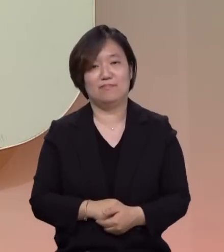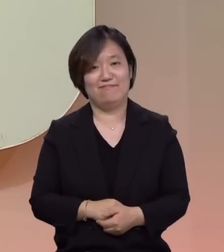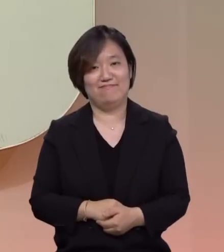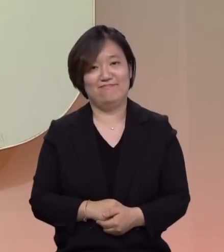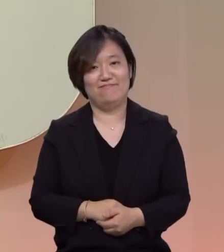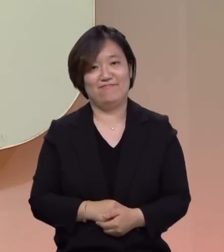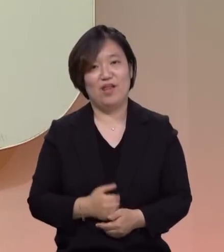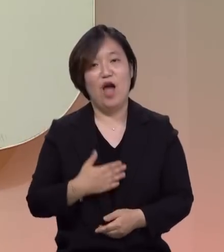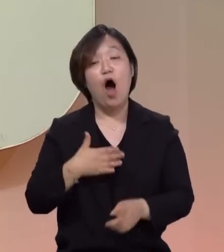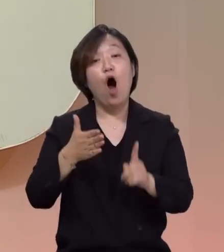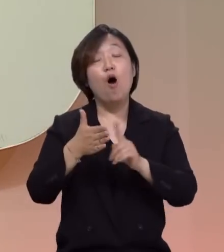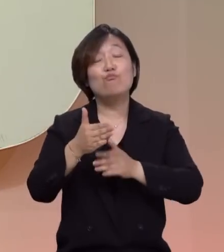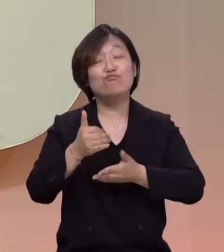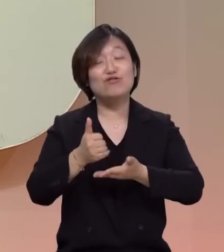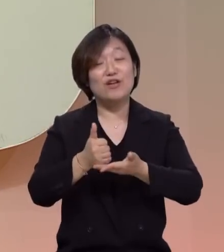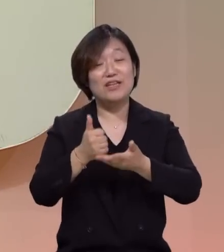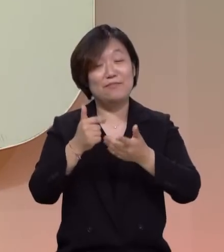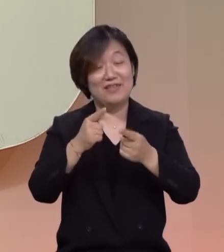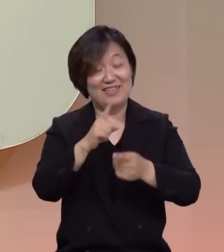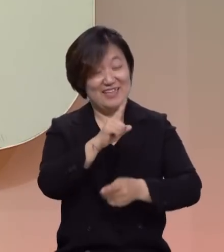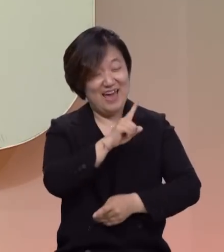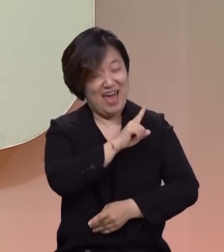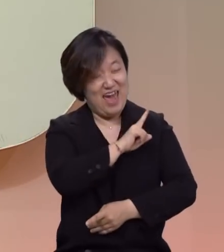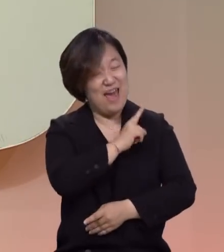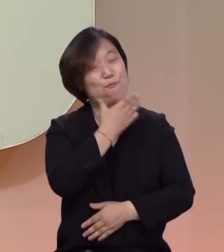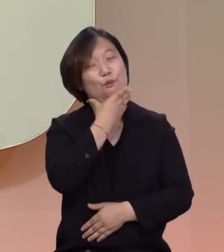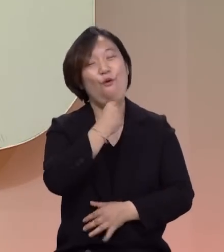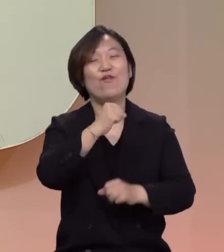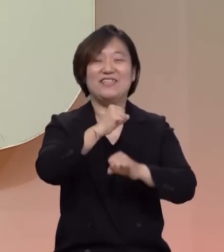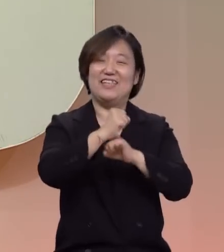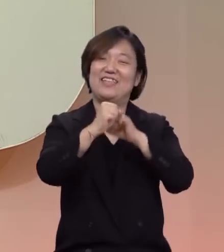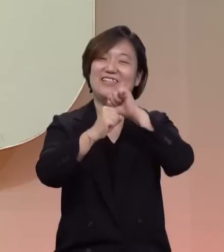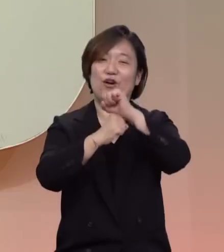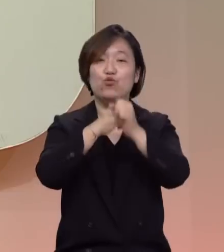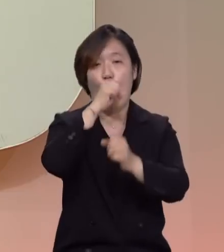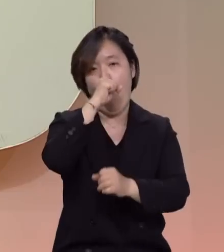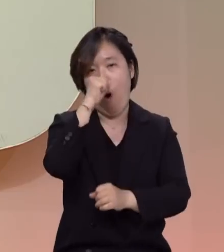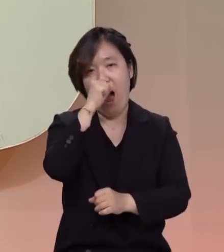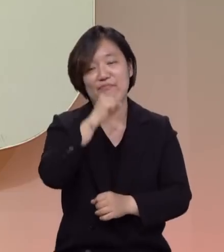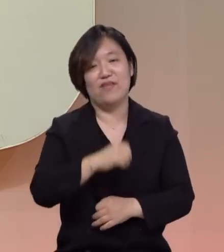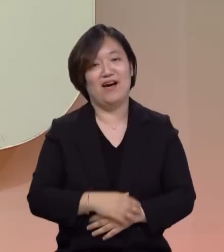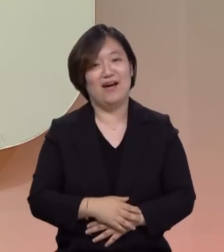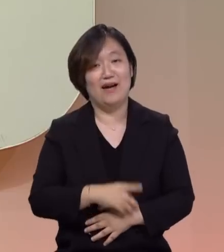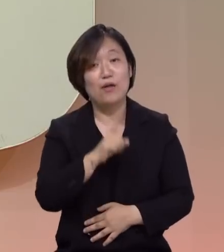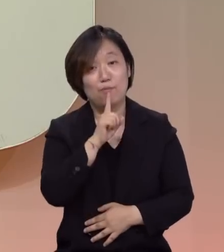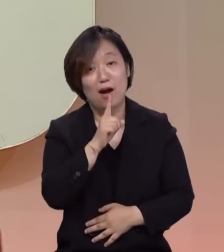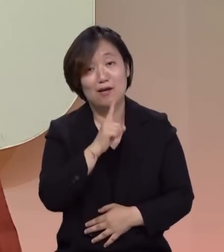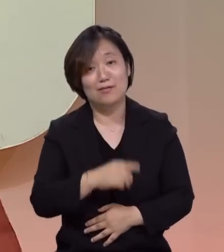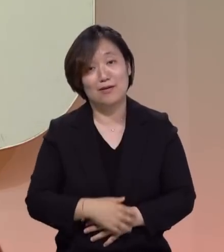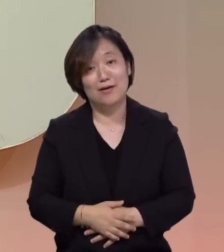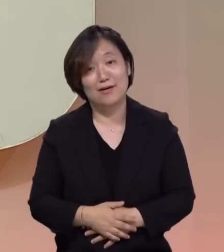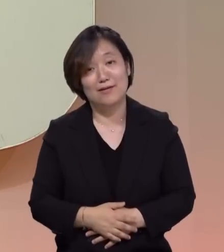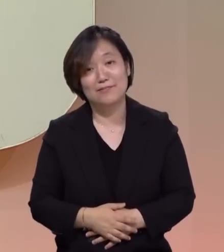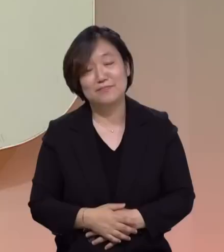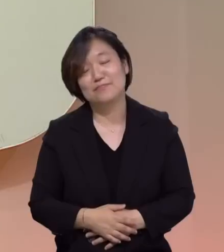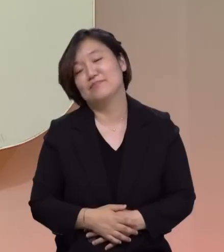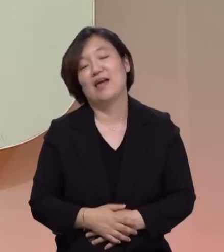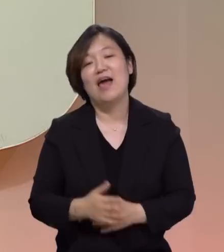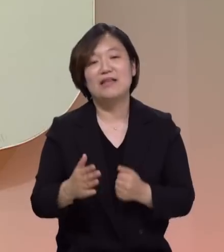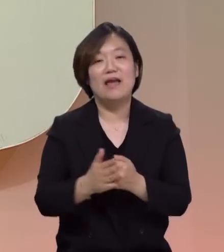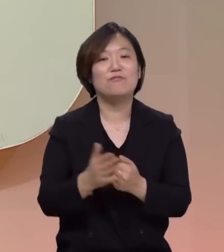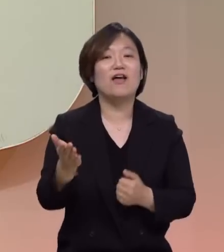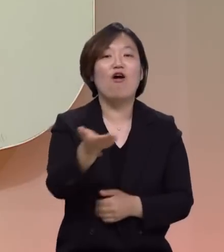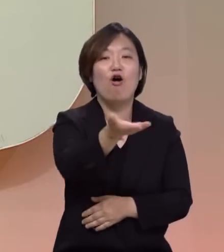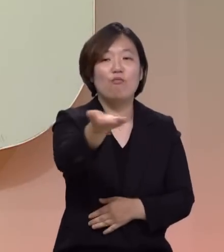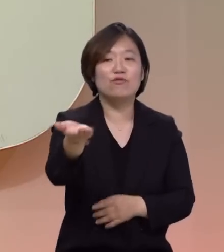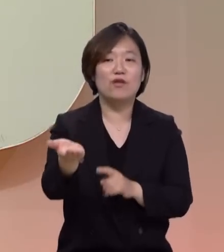부처인 내가 가장 세상에서 복직기를 좋아한다라고 하시면서 그 자리에 있는 대중들에게